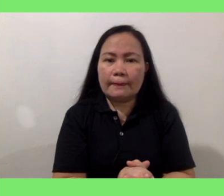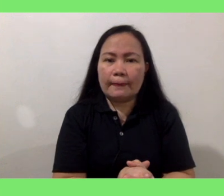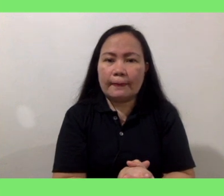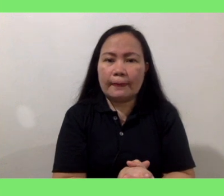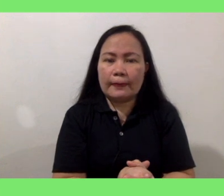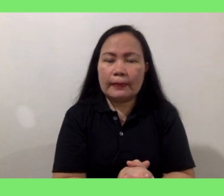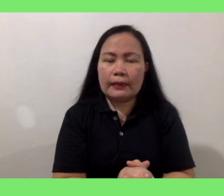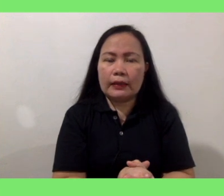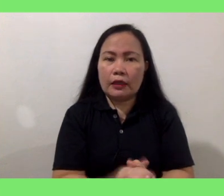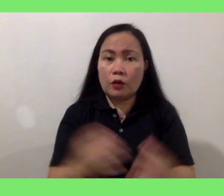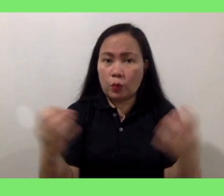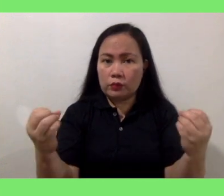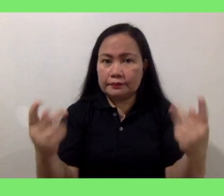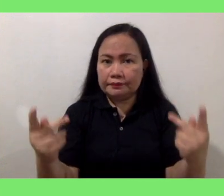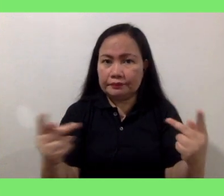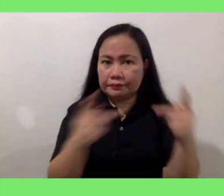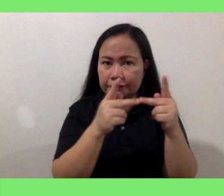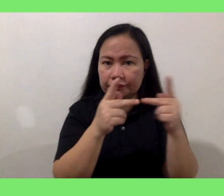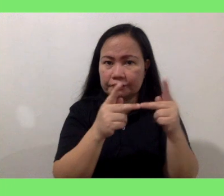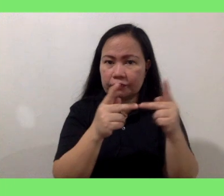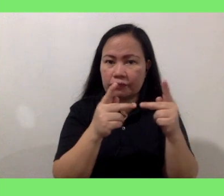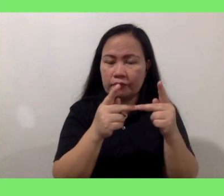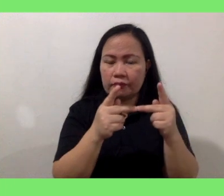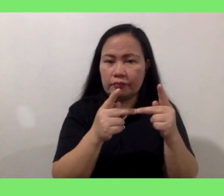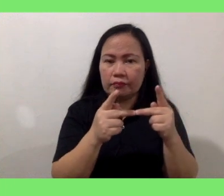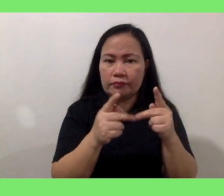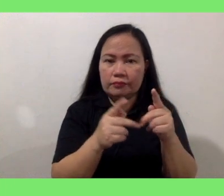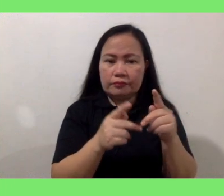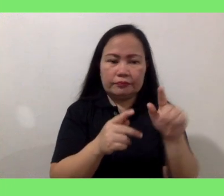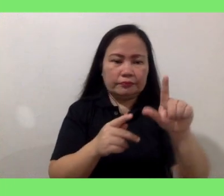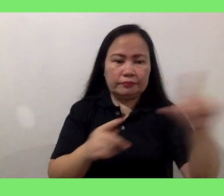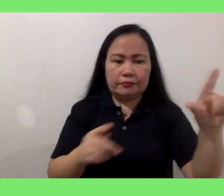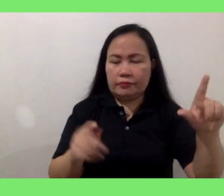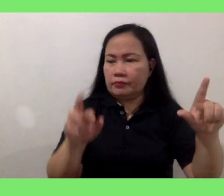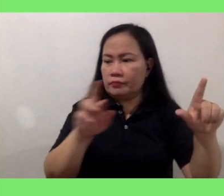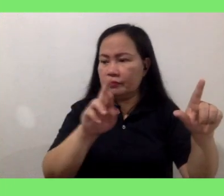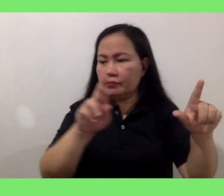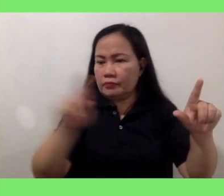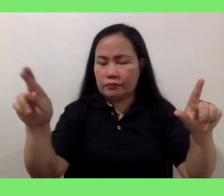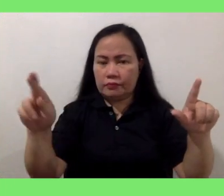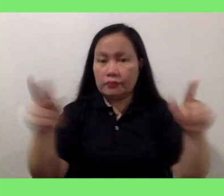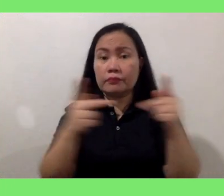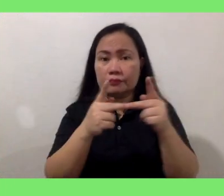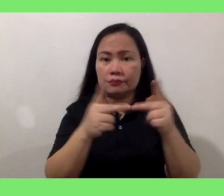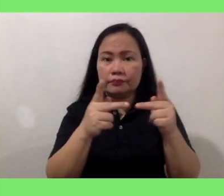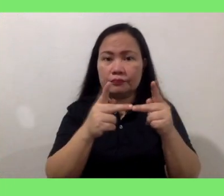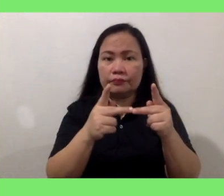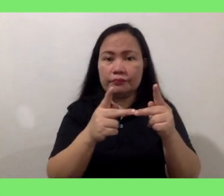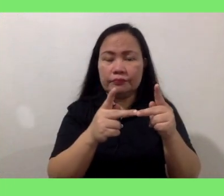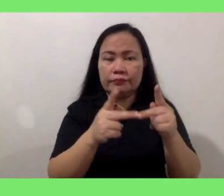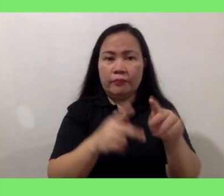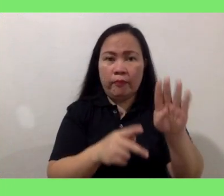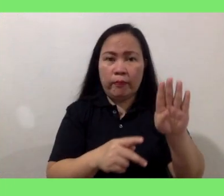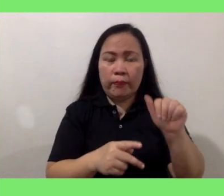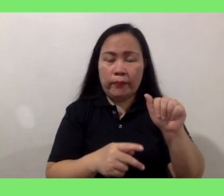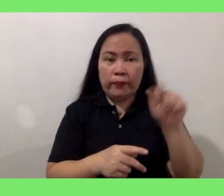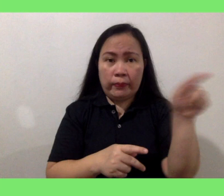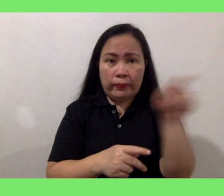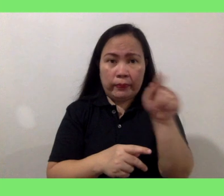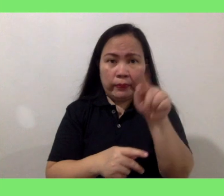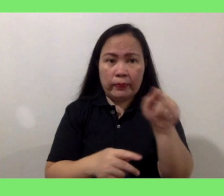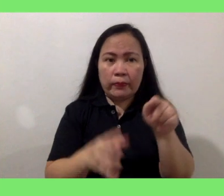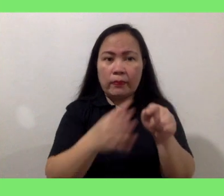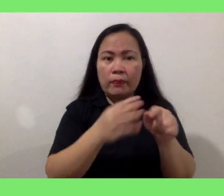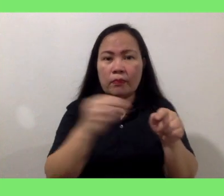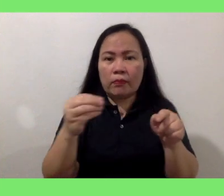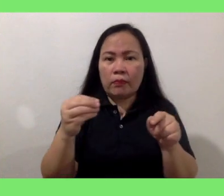Okay? So, pag sinabi nating opposite rays, lagi yan pair. Hindi tayo pwedeng sasagot ng opposite rays na isa lang.